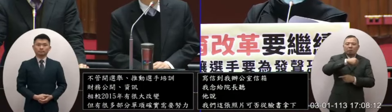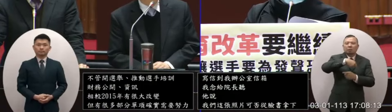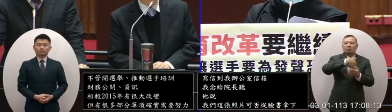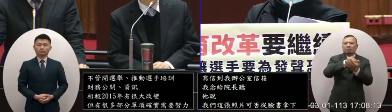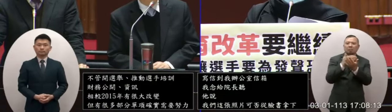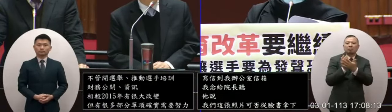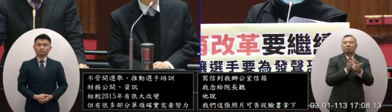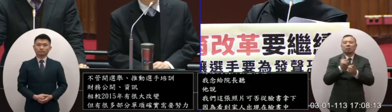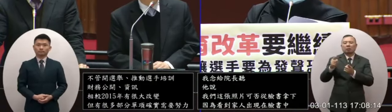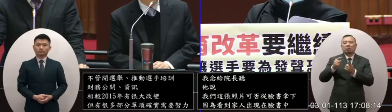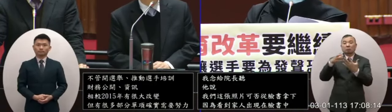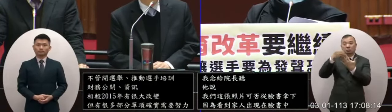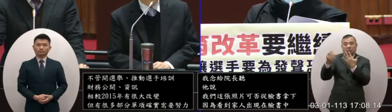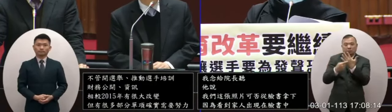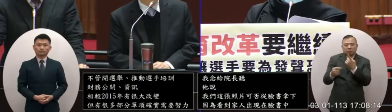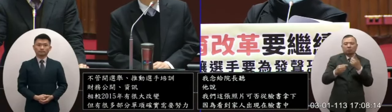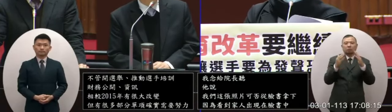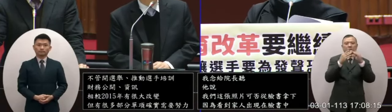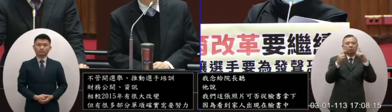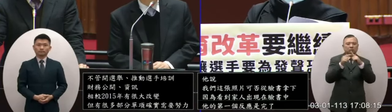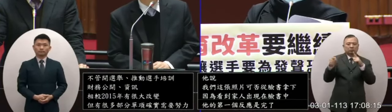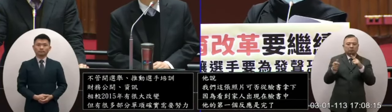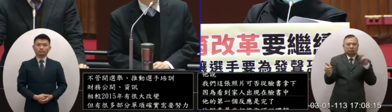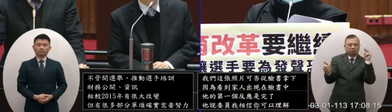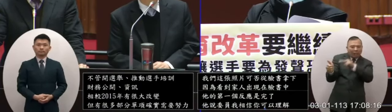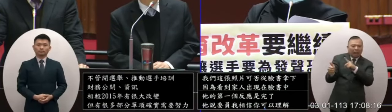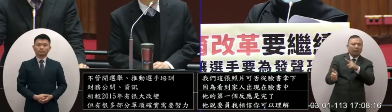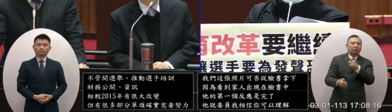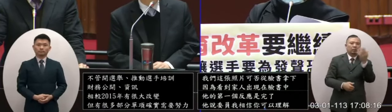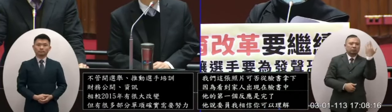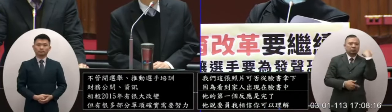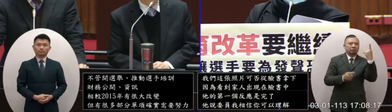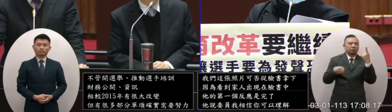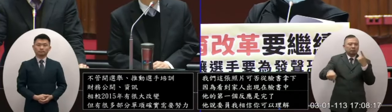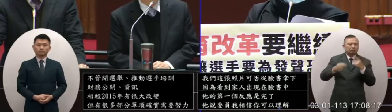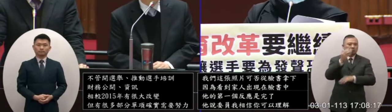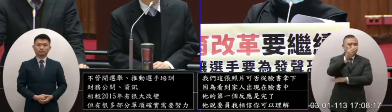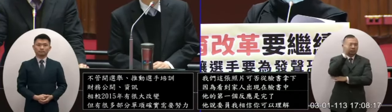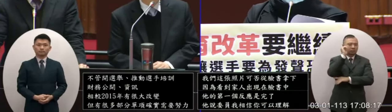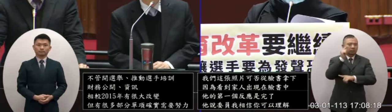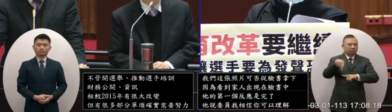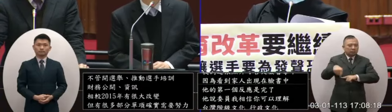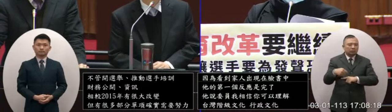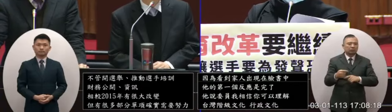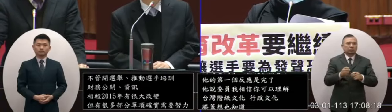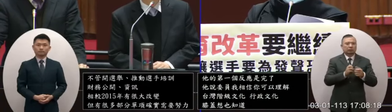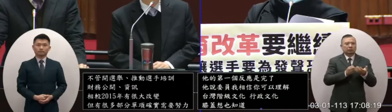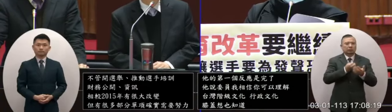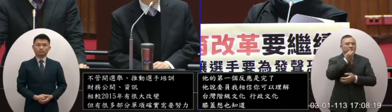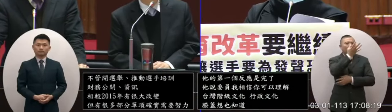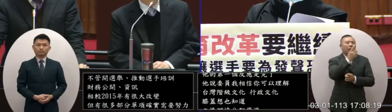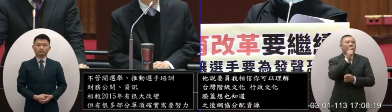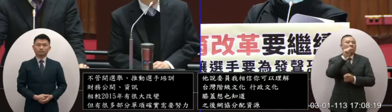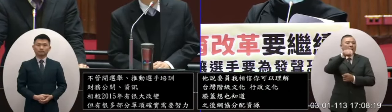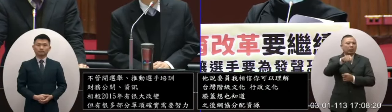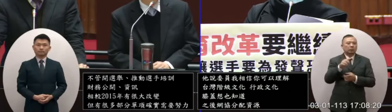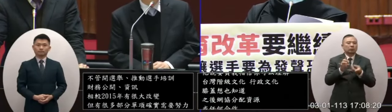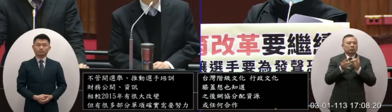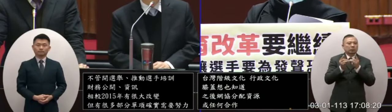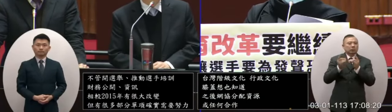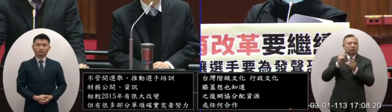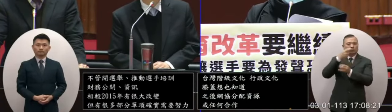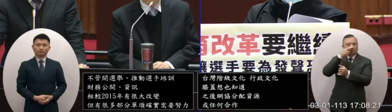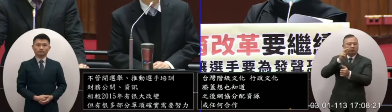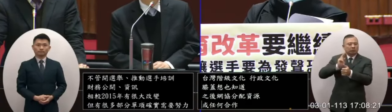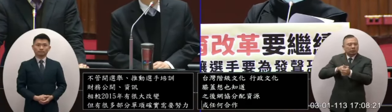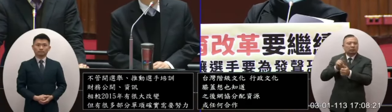人都会非常容易被针对、被贴标签，或者莫名遭受刁难。在选手与协会的沟通都已经不是很顺